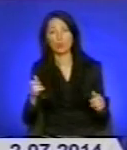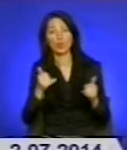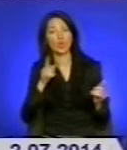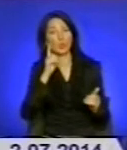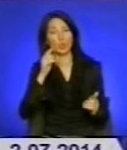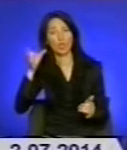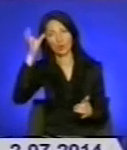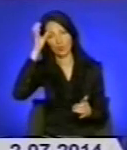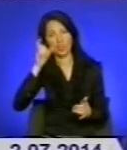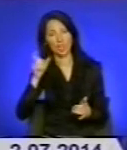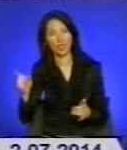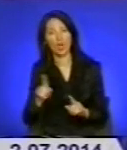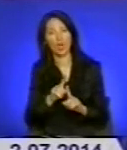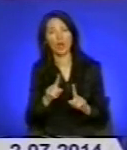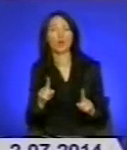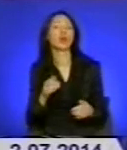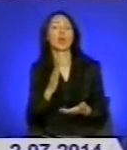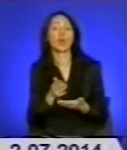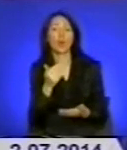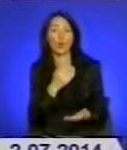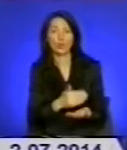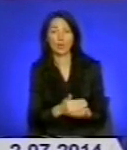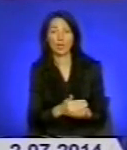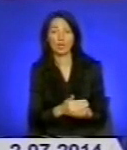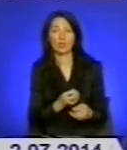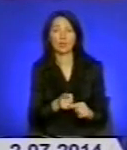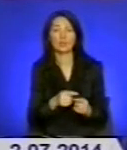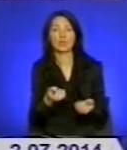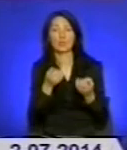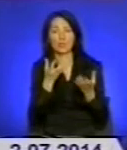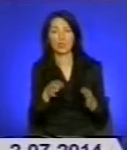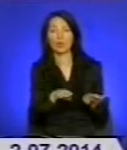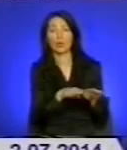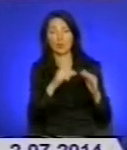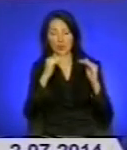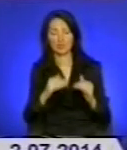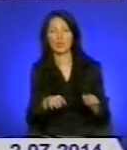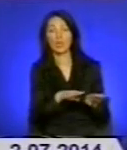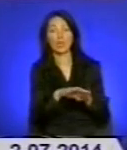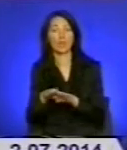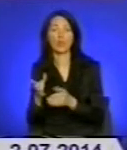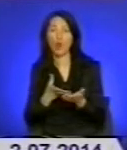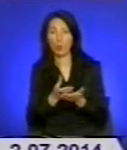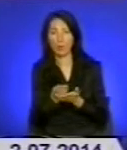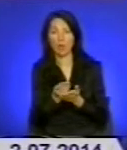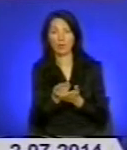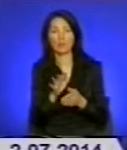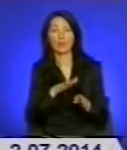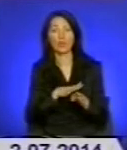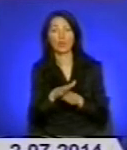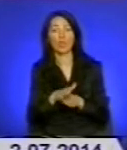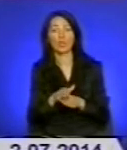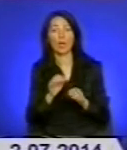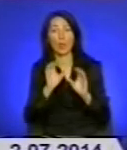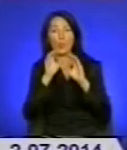Ну і остання позиція та звичайно низький рівень оплати на виконання постанови 56